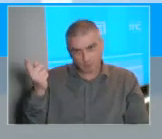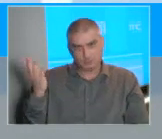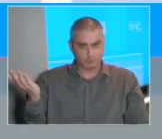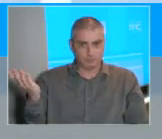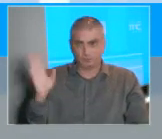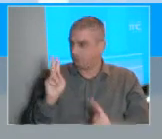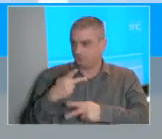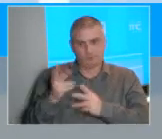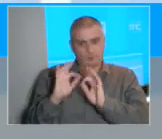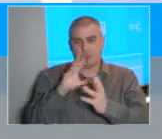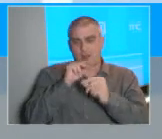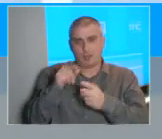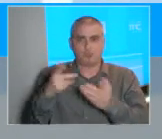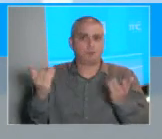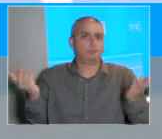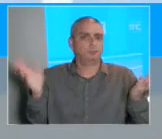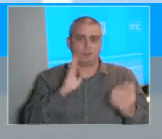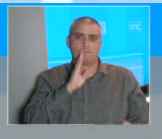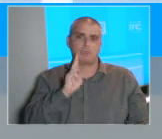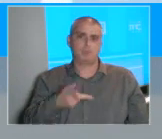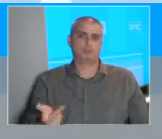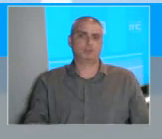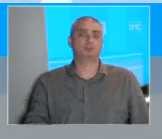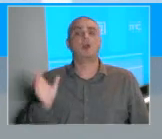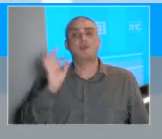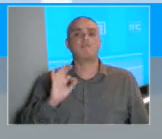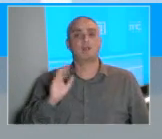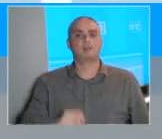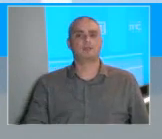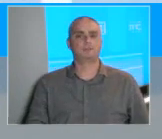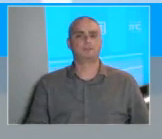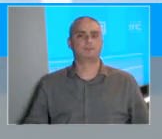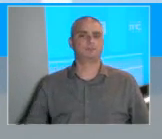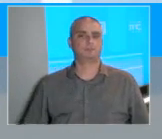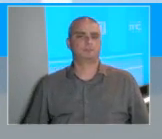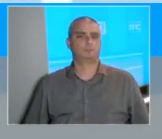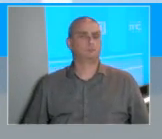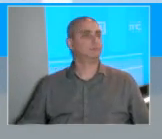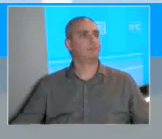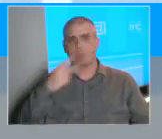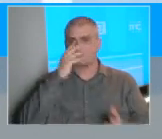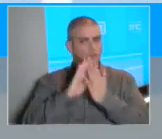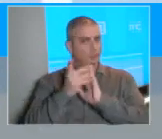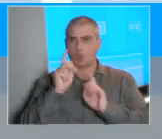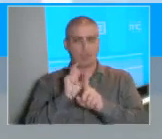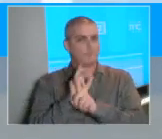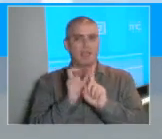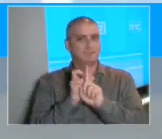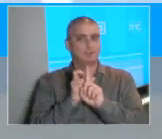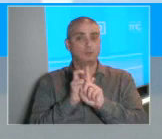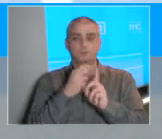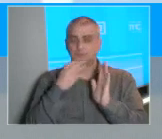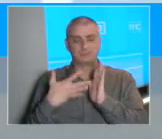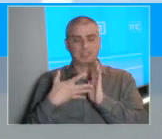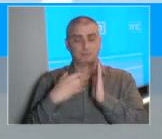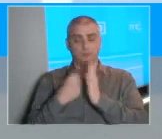מניח שאי אפשר בכלל לדון בה, אז יש עם זה בעיה. ועדיין אנחנו לא נראה שינוי. כל עוד לא נראה שינוי, לא בחסינות, אלא בסקרים